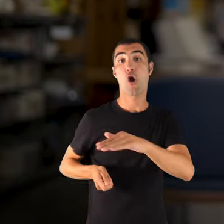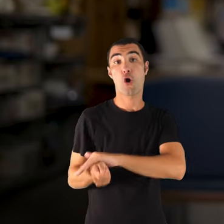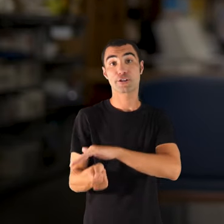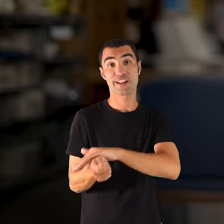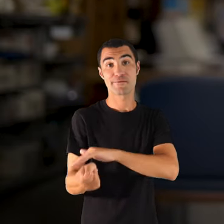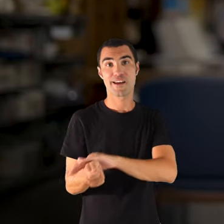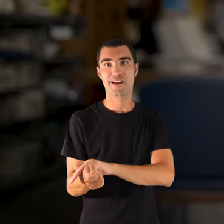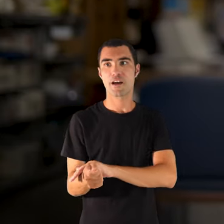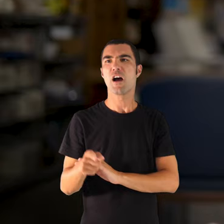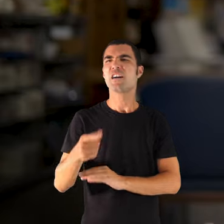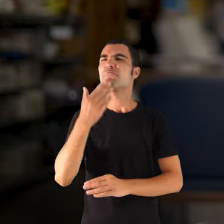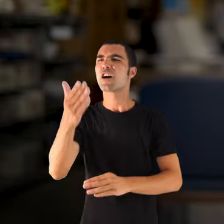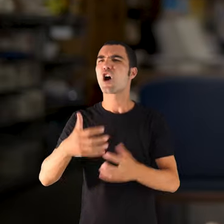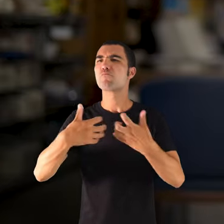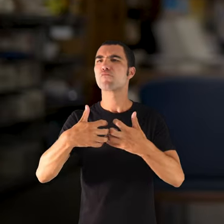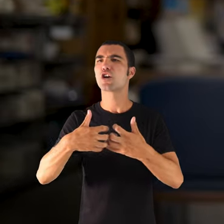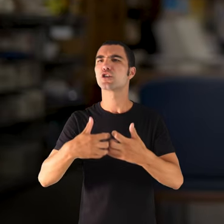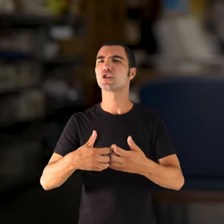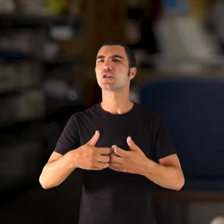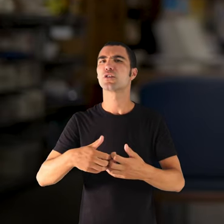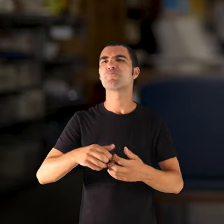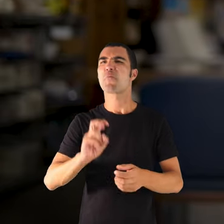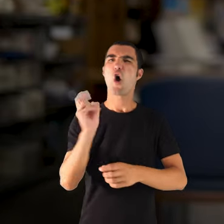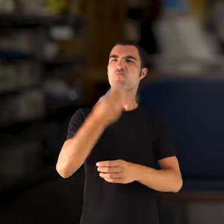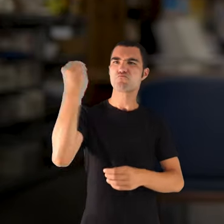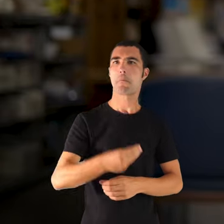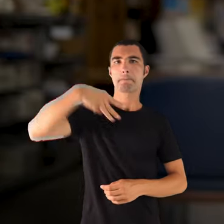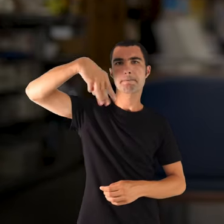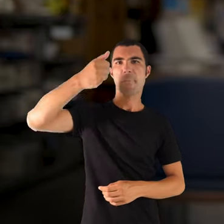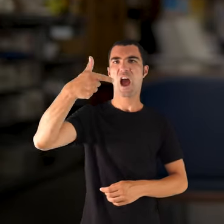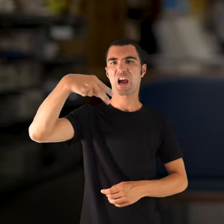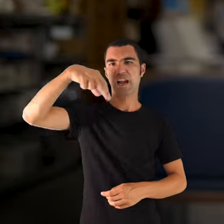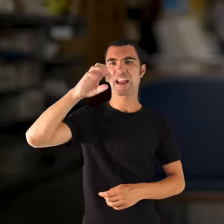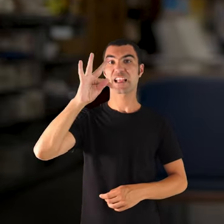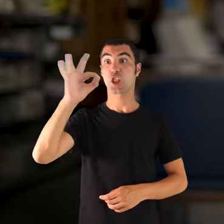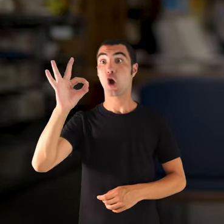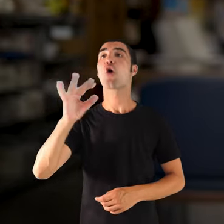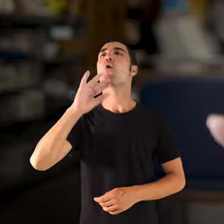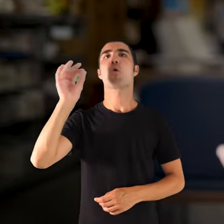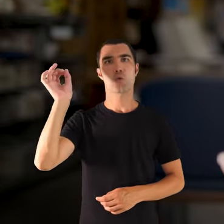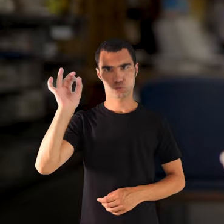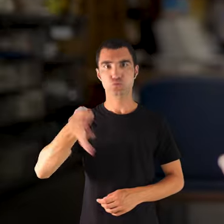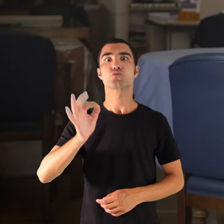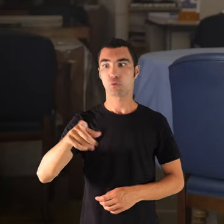poder comandar un motor, un magneto, li donaren un magneto i va acoblar, i aquell motor